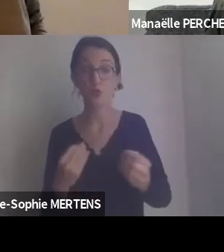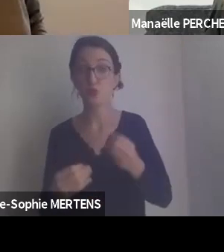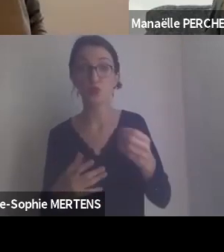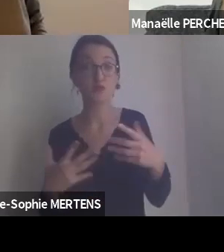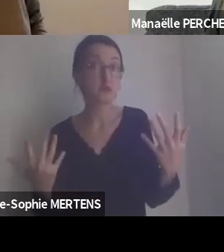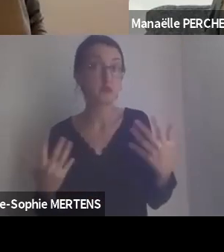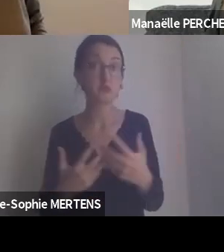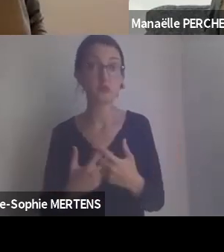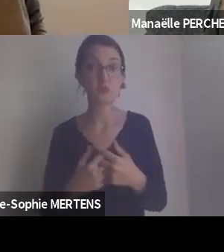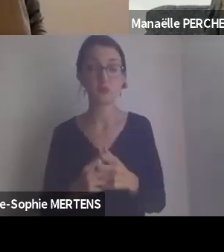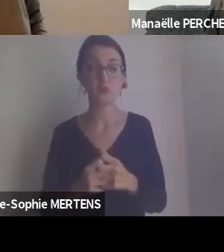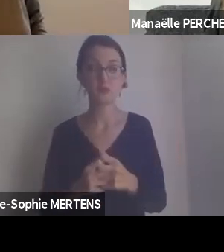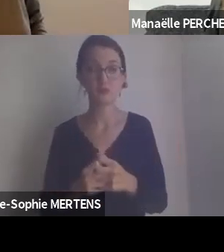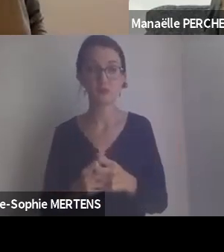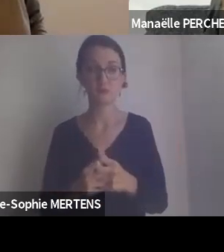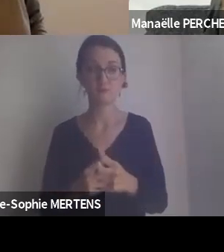cette question, comme vous le souhaitez.